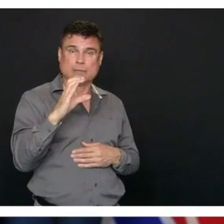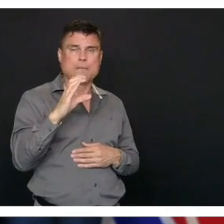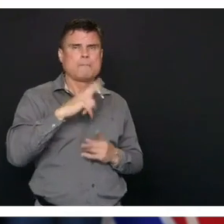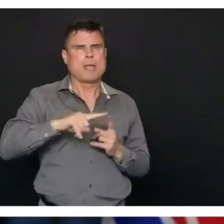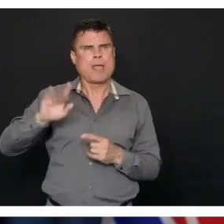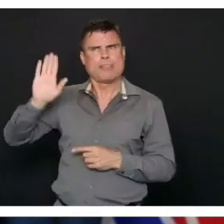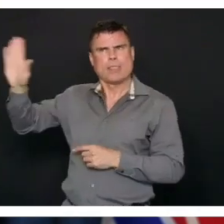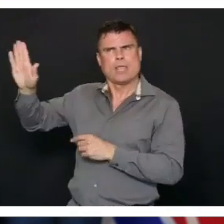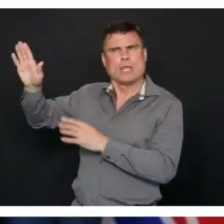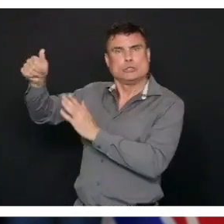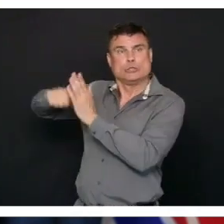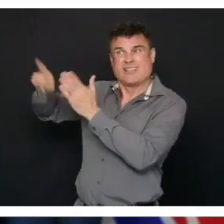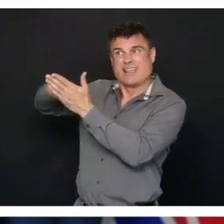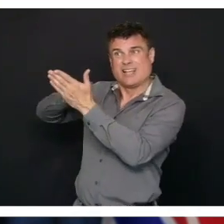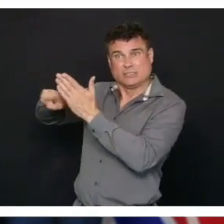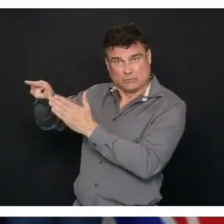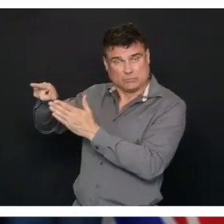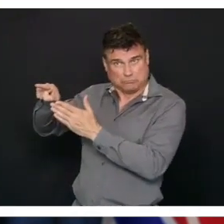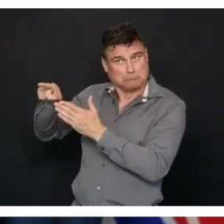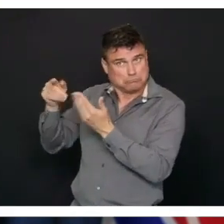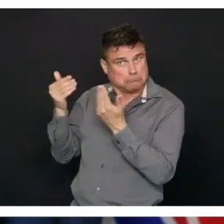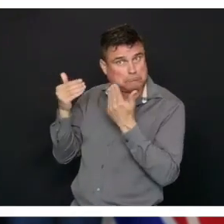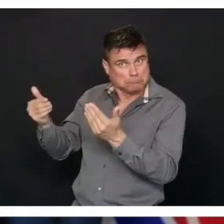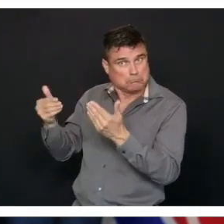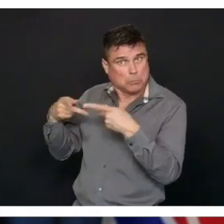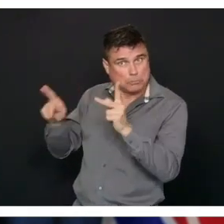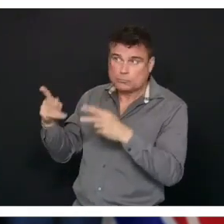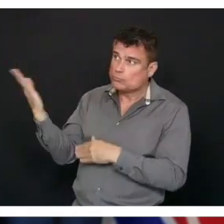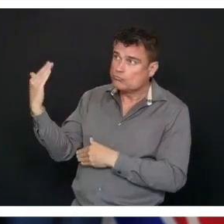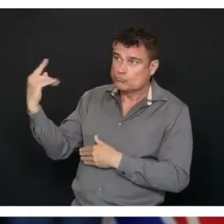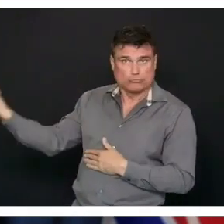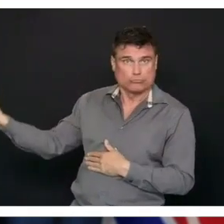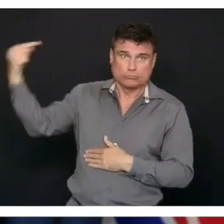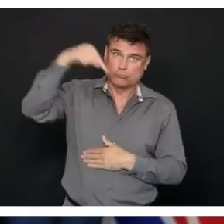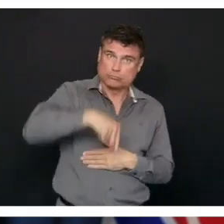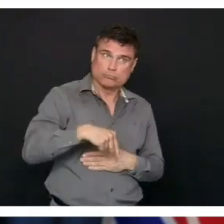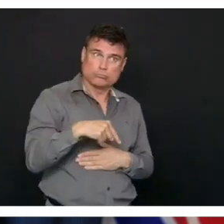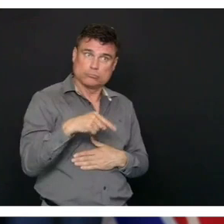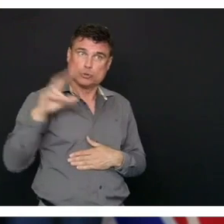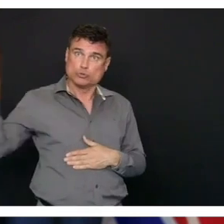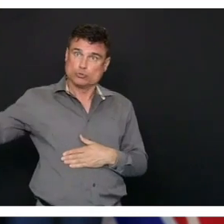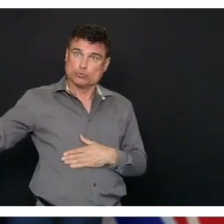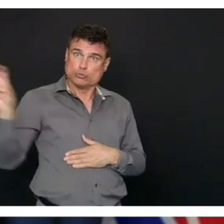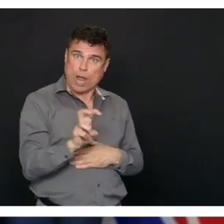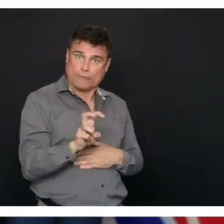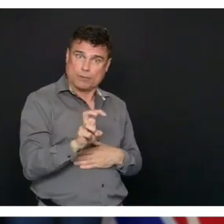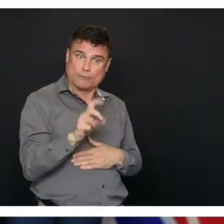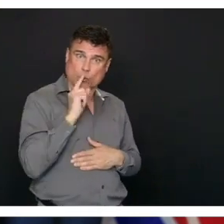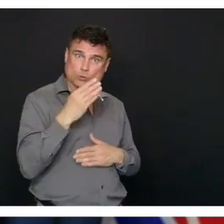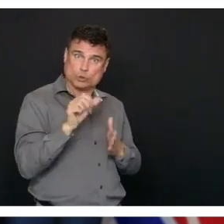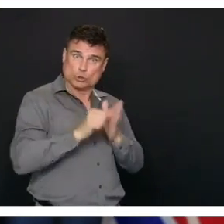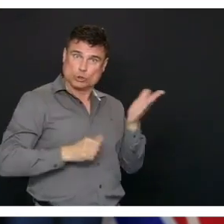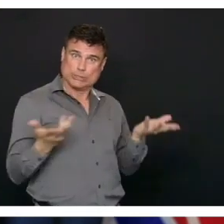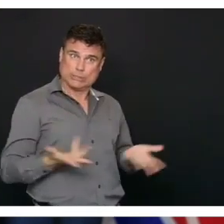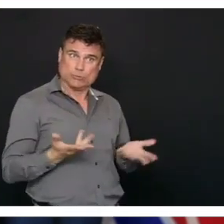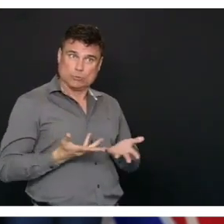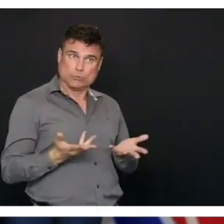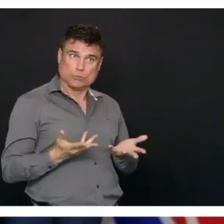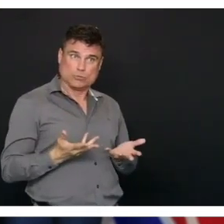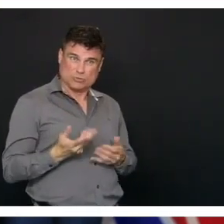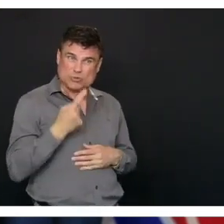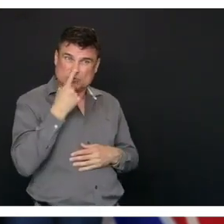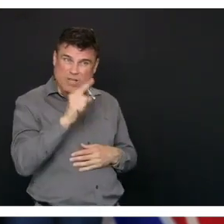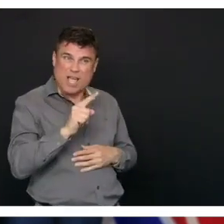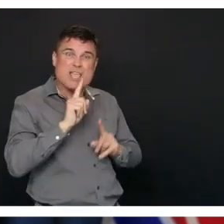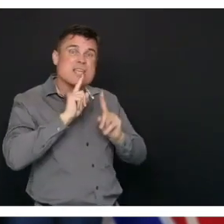Premièrement, ça va dépendre des individus, je pense, et des circonstances, mais on va recommencer